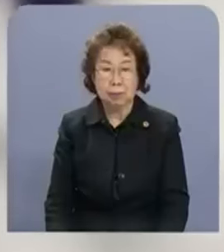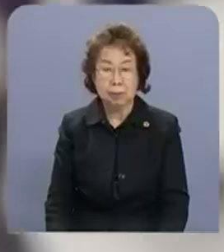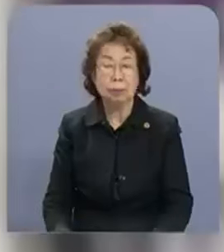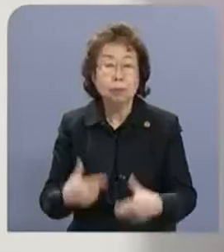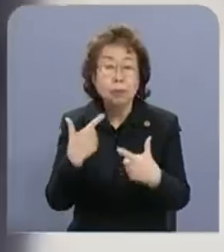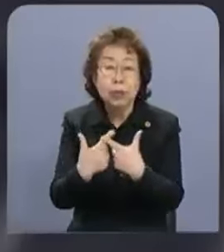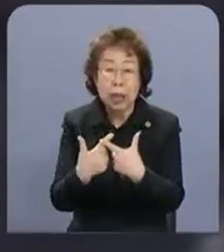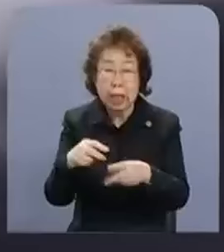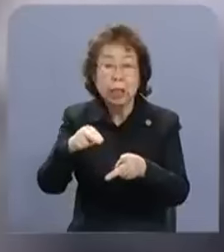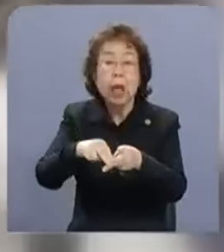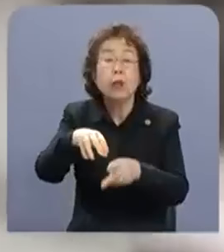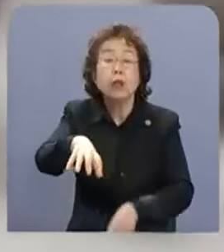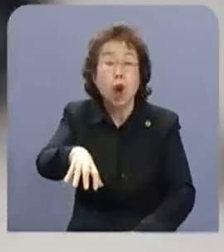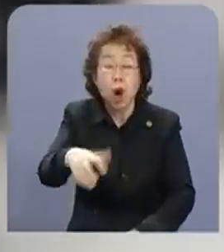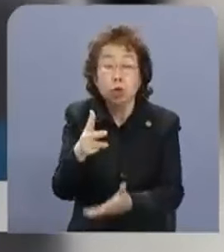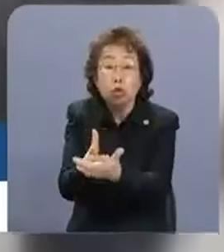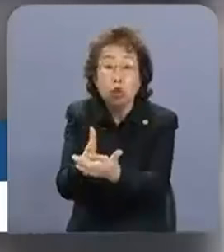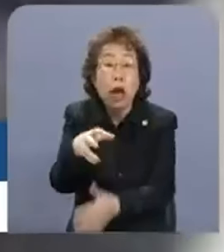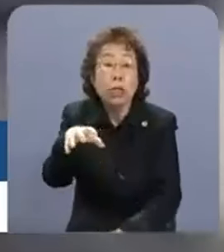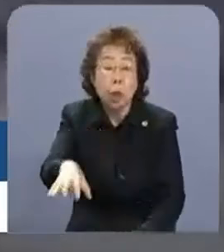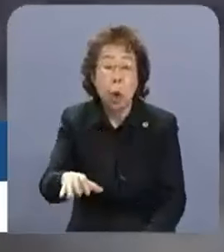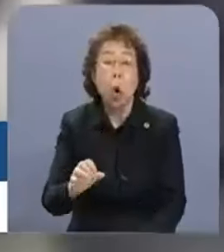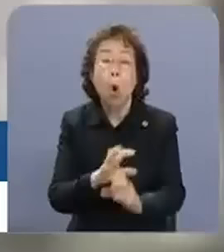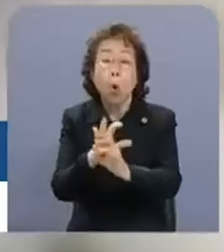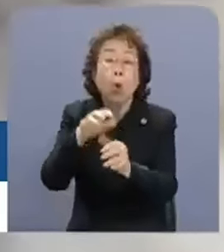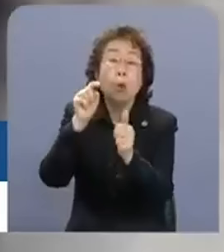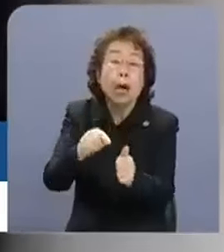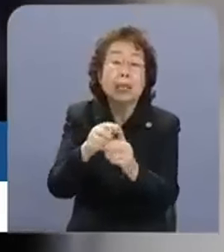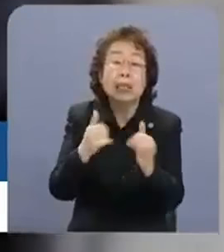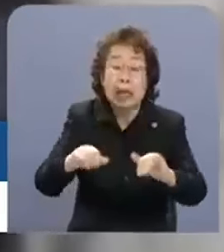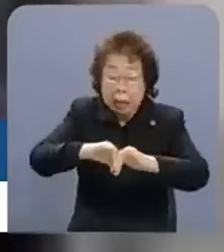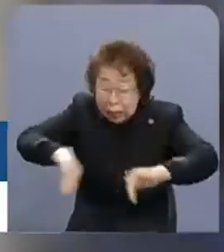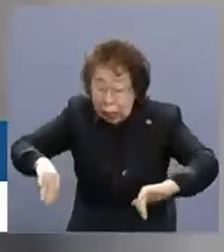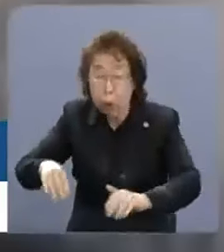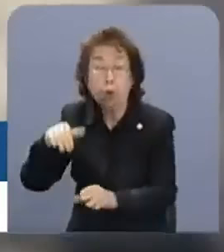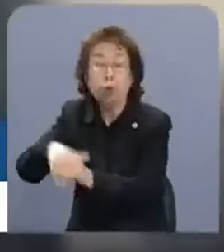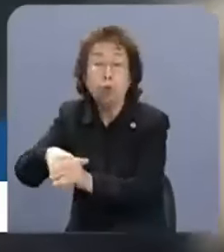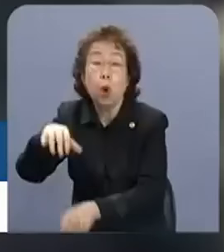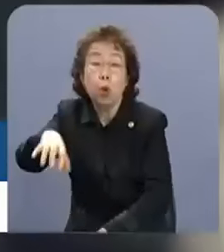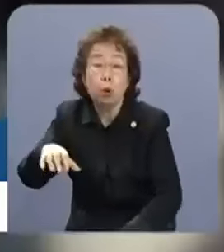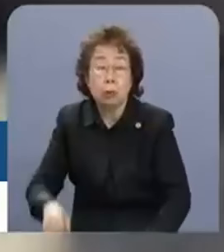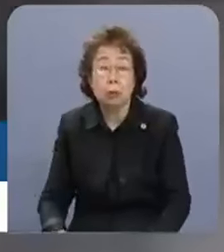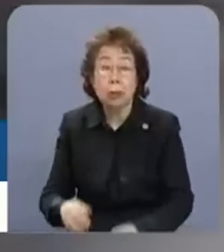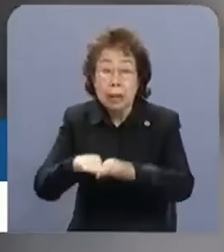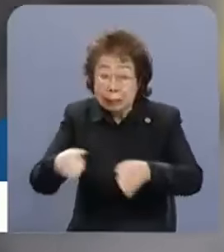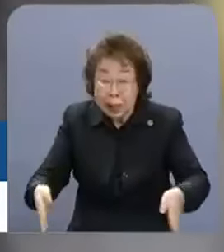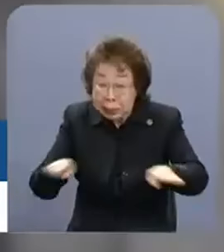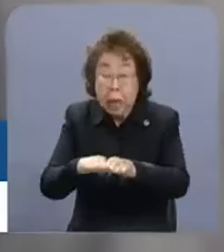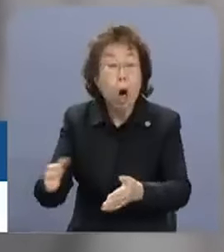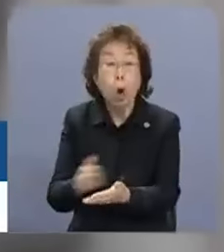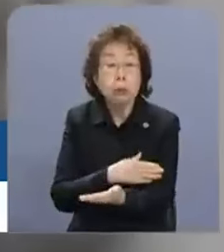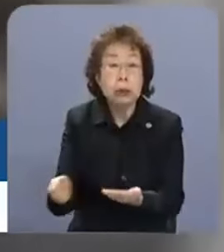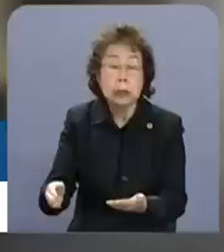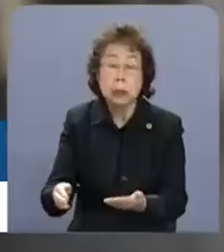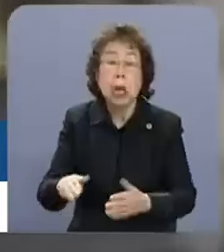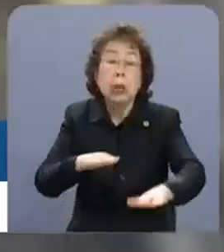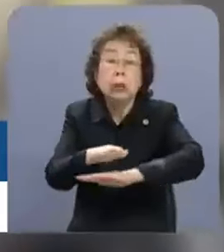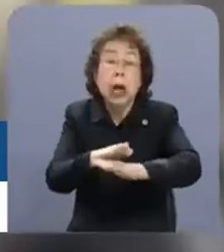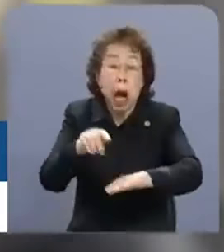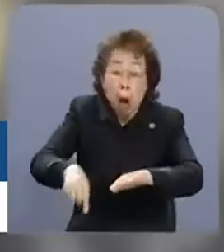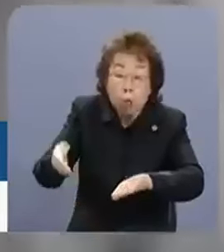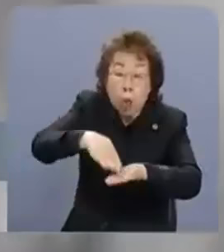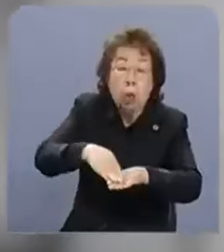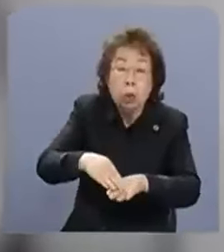부산의 한 주민센터 주차장에 마련된 코로나 확진자 별도 투표소입니다. 책상도 없이 차량 보닛에서 신원을